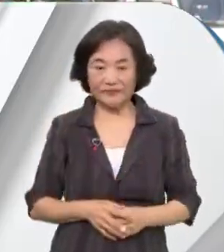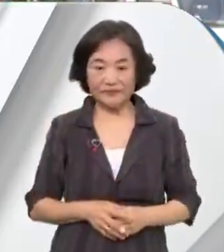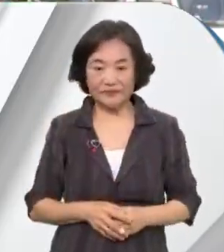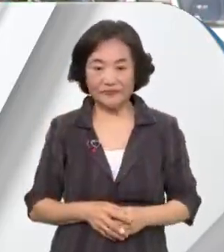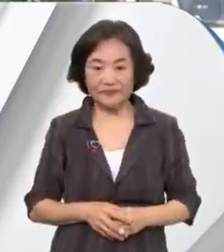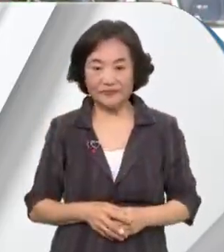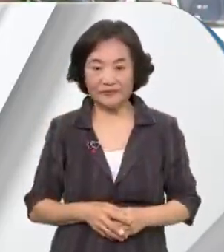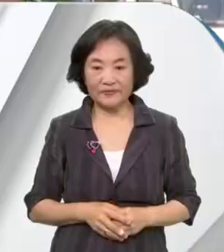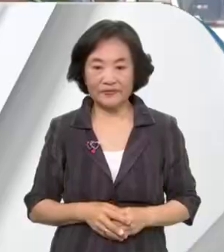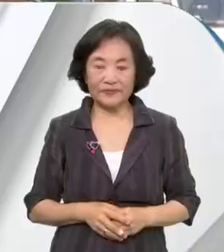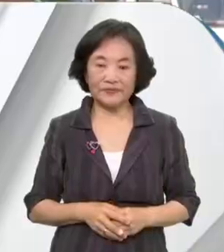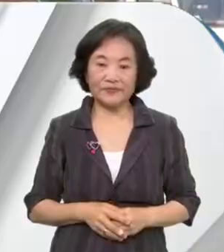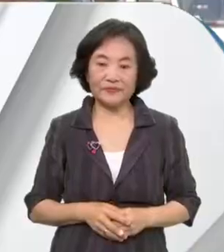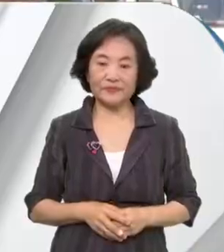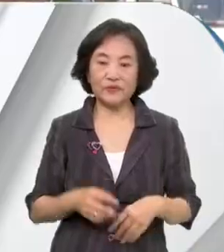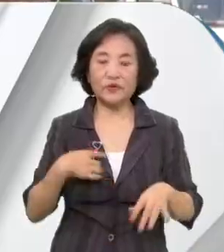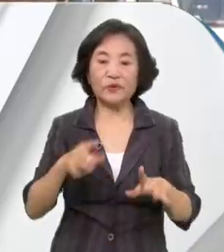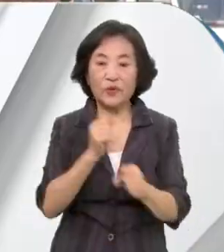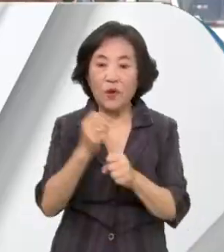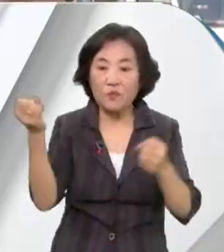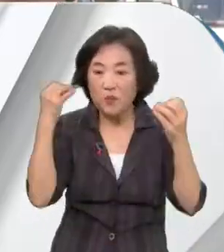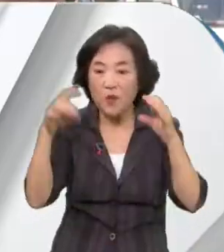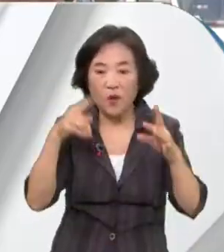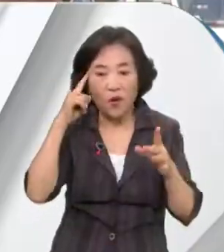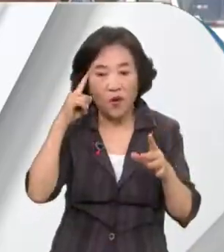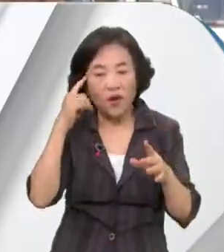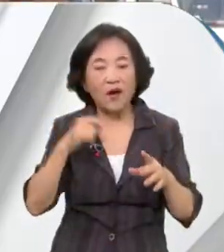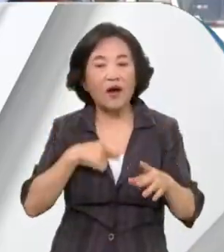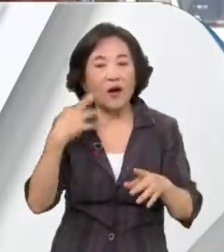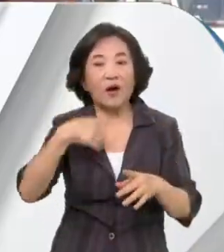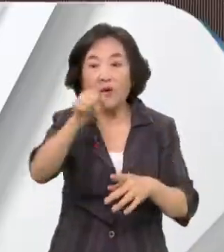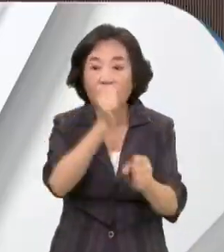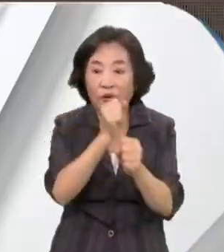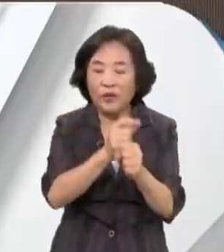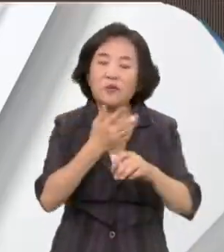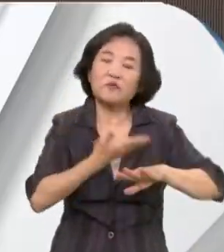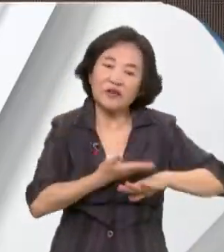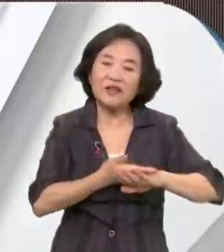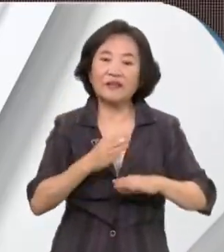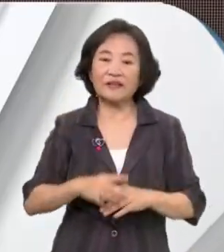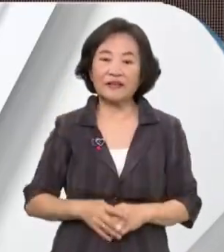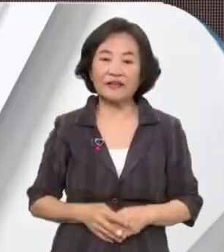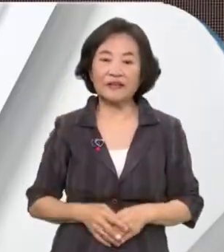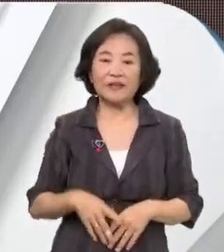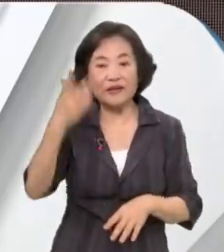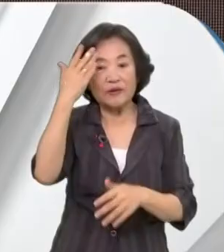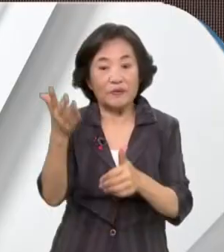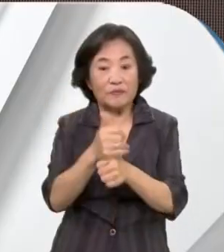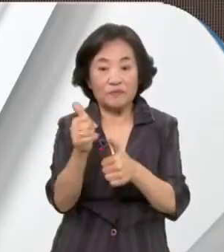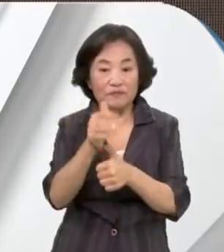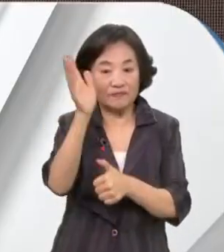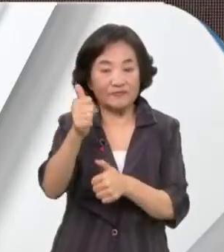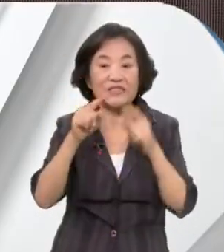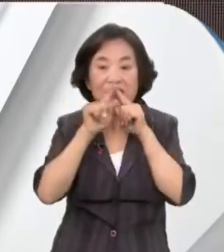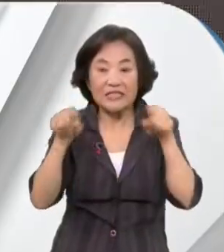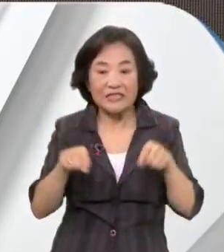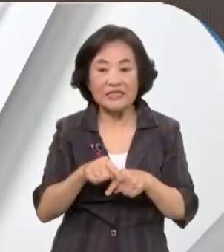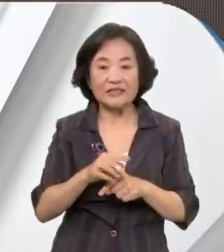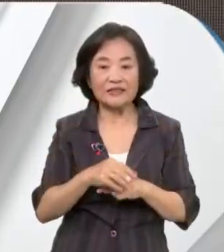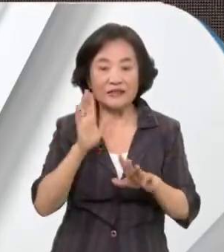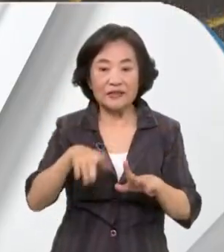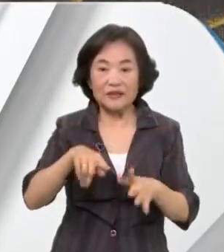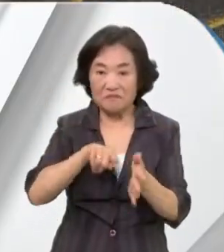对可以那个接收这个工作信息会非常比较安心的。 公路总局副局长钟顺清讲，一